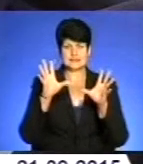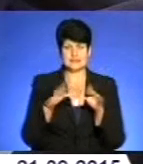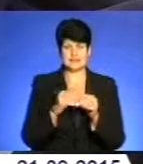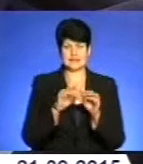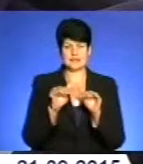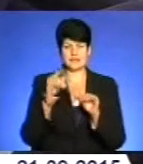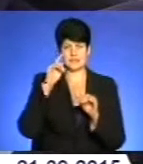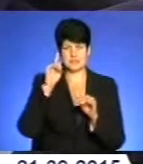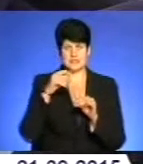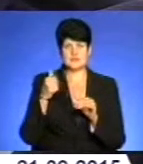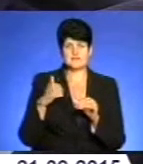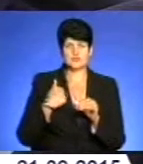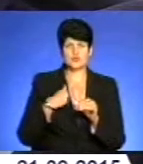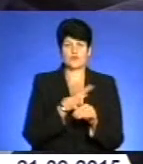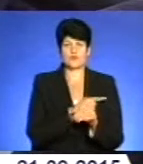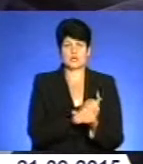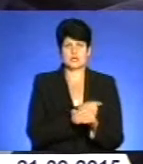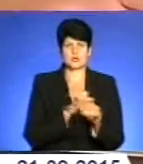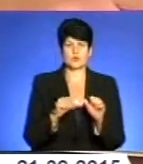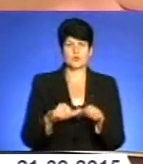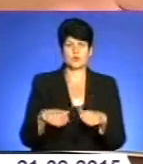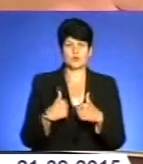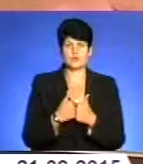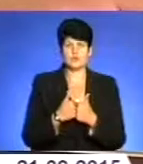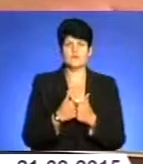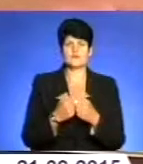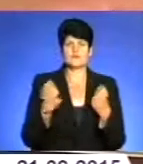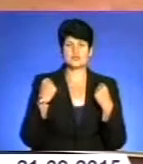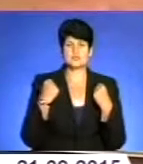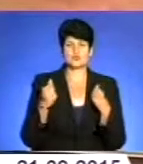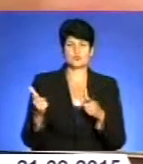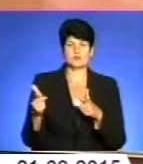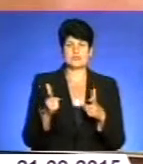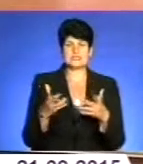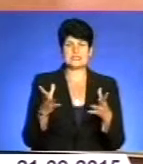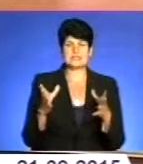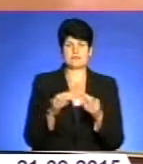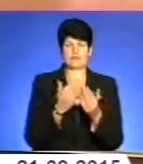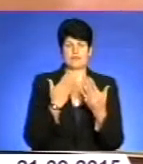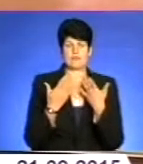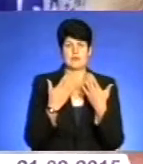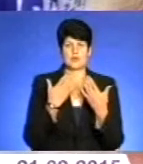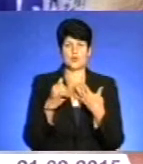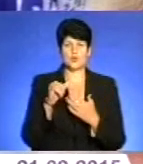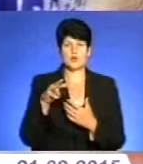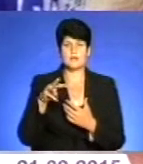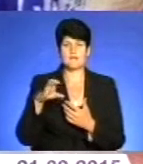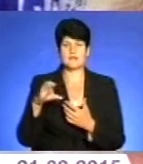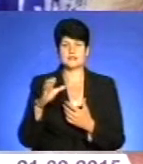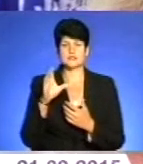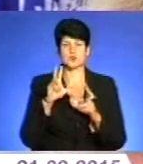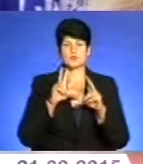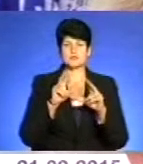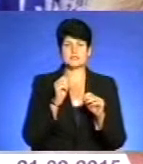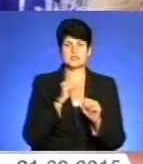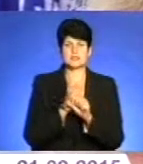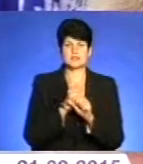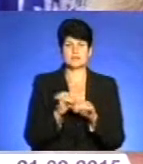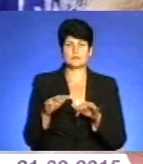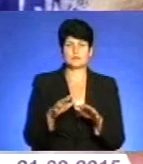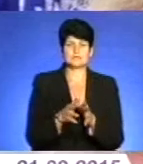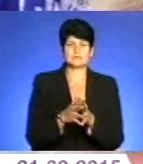знань, військово-лікарську комісію, фізичну підготовку та співбесіду. У МВС обіцяють зробити процес